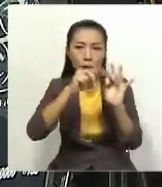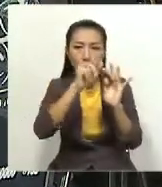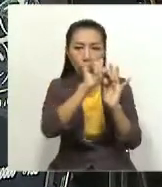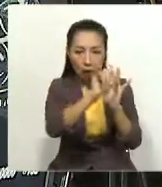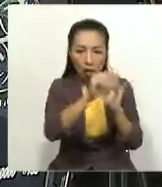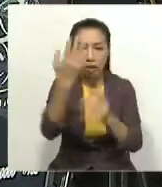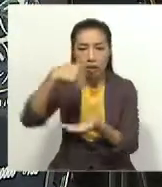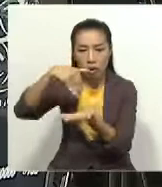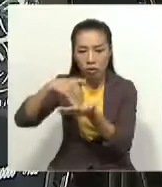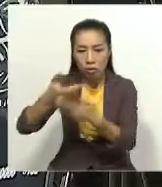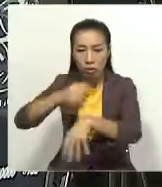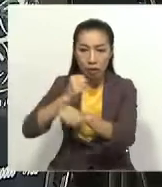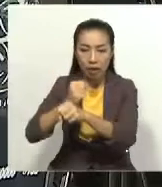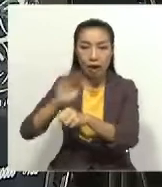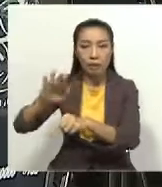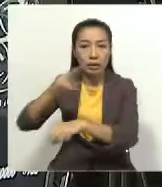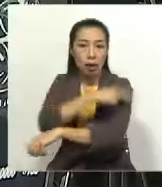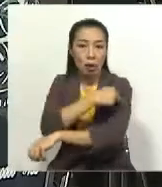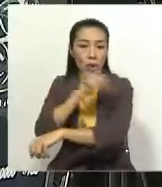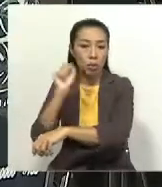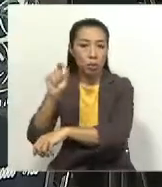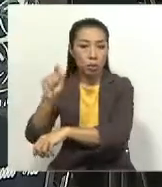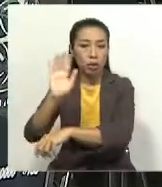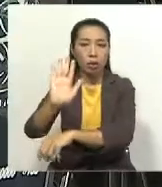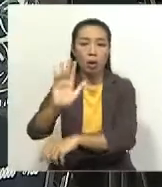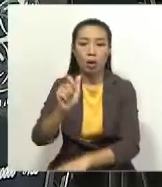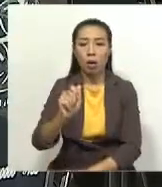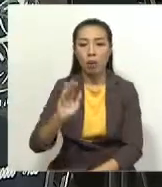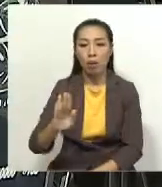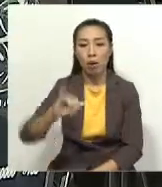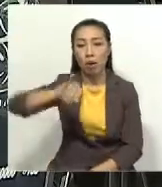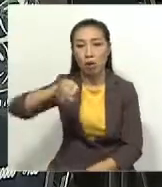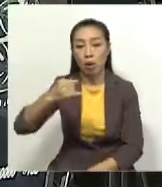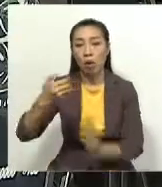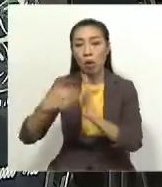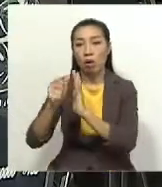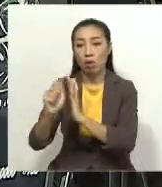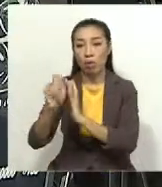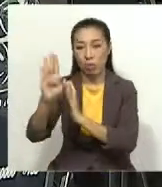ชมศูนย์ปฏิบัติการแพทย์ฉุกเฉินกู้ชีพขององค์การบริหารส่วนจังหวัดอุบลราชธ